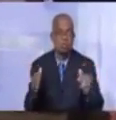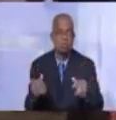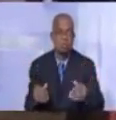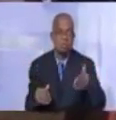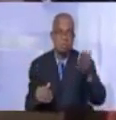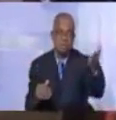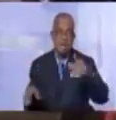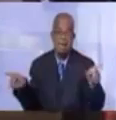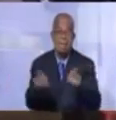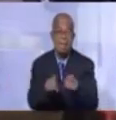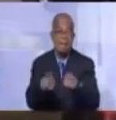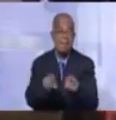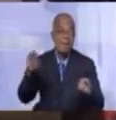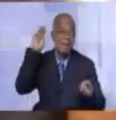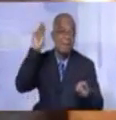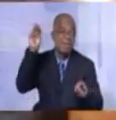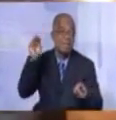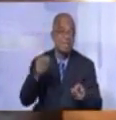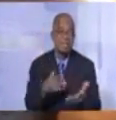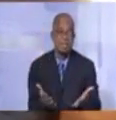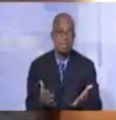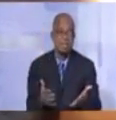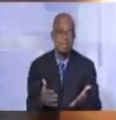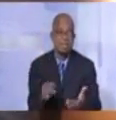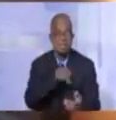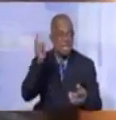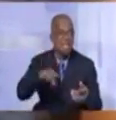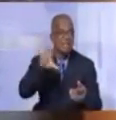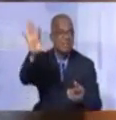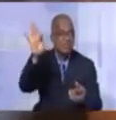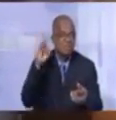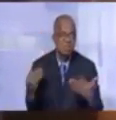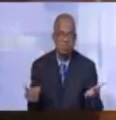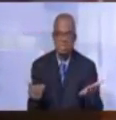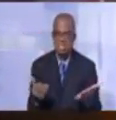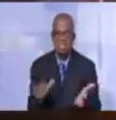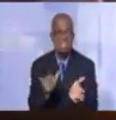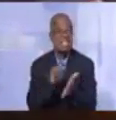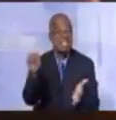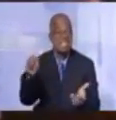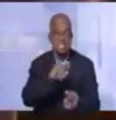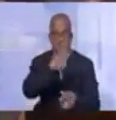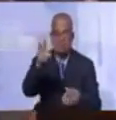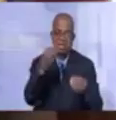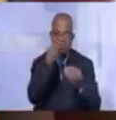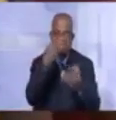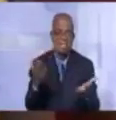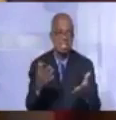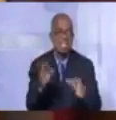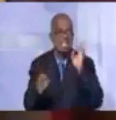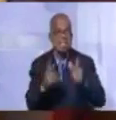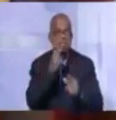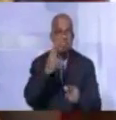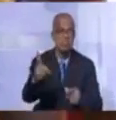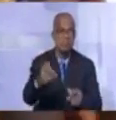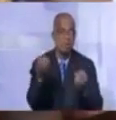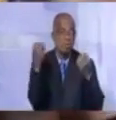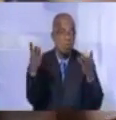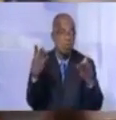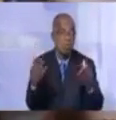véhiculé le même message. Choisis ce que nous allons consommer, parce que c'est ce que vous buvez qui vous tue ou c'est ce que vous fumez qui vous tue. Nous voulons tous vous